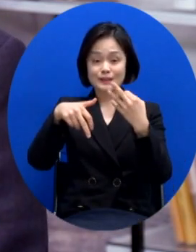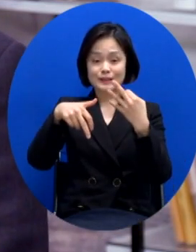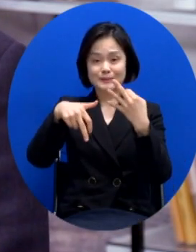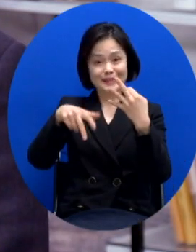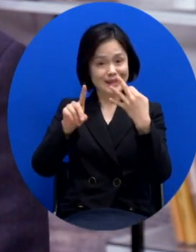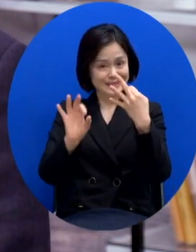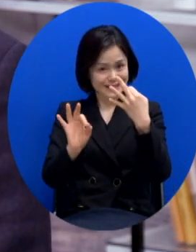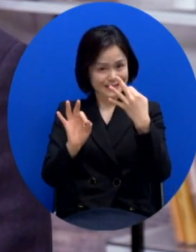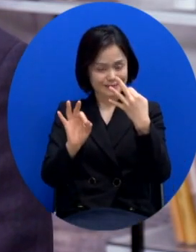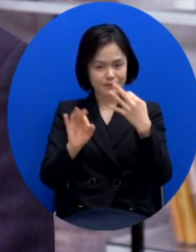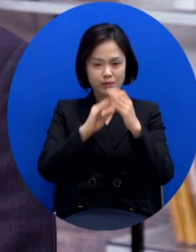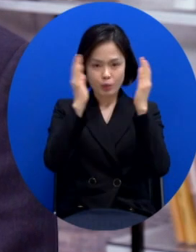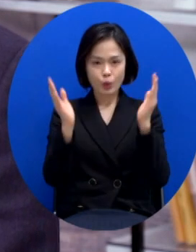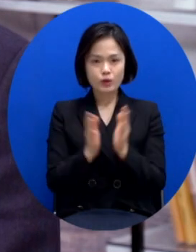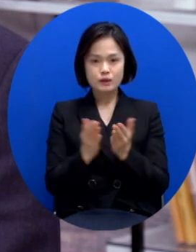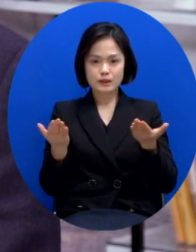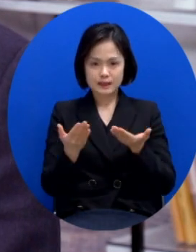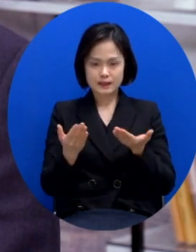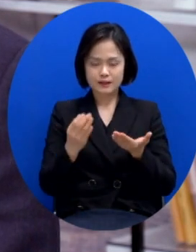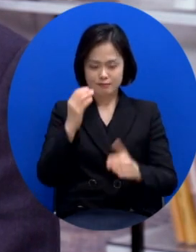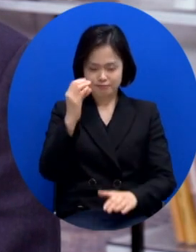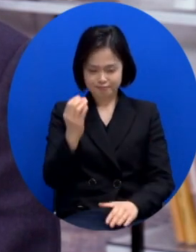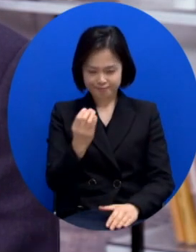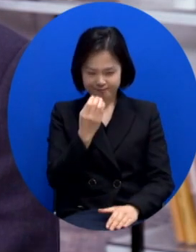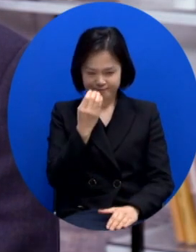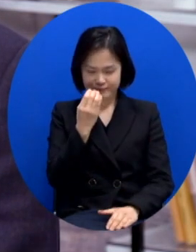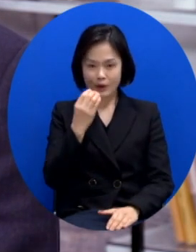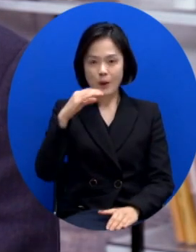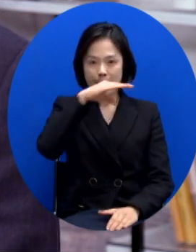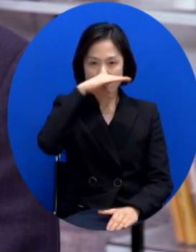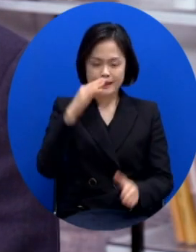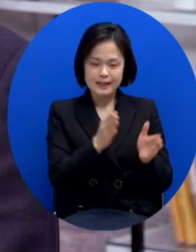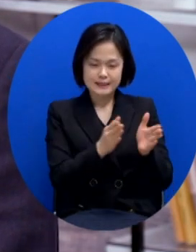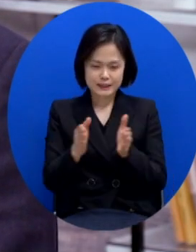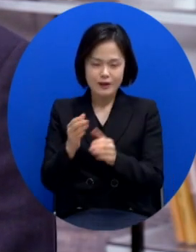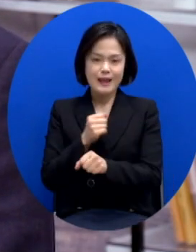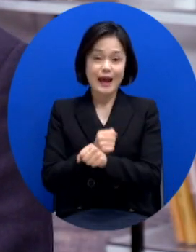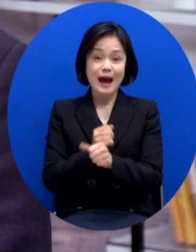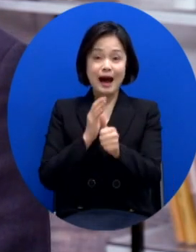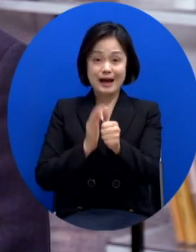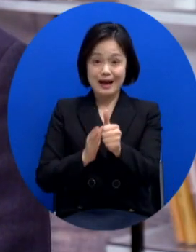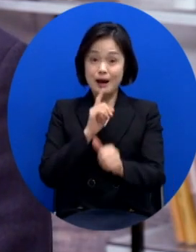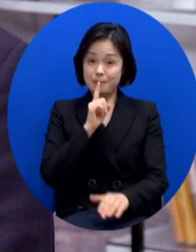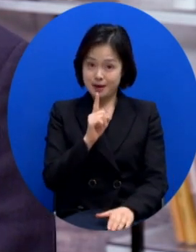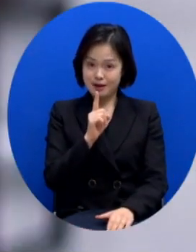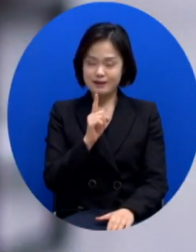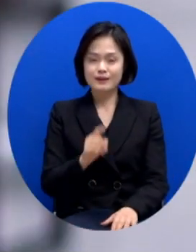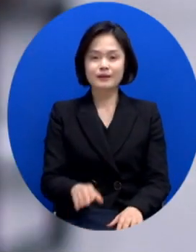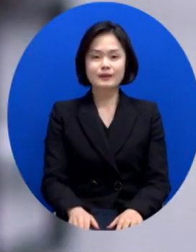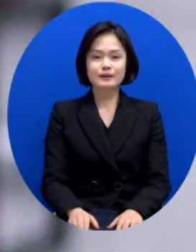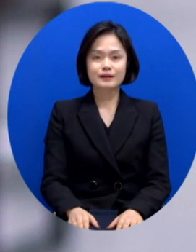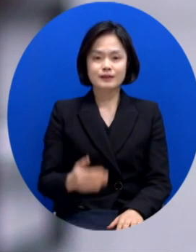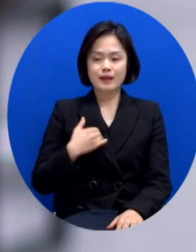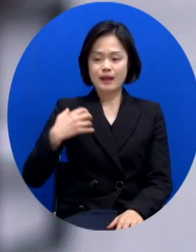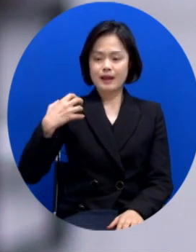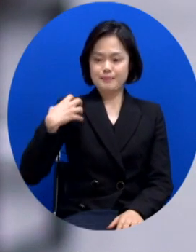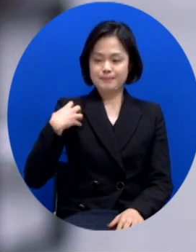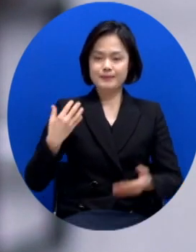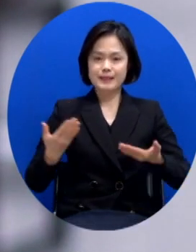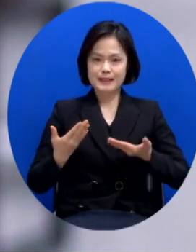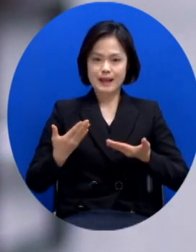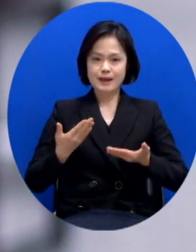7세 있게 하라고 말씀하셨습니다 자신이 가진 직분에 합당하게 공동체